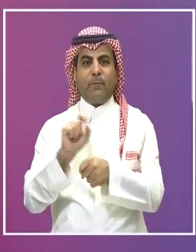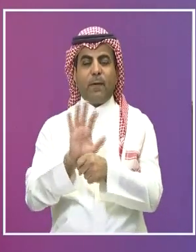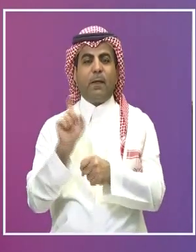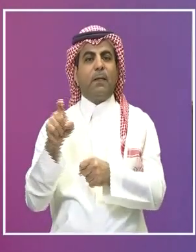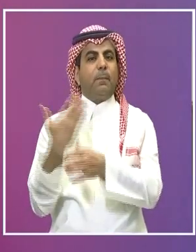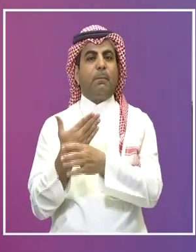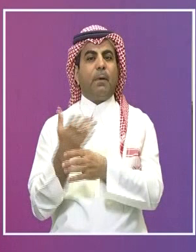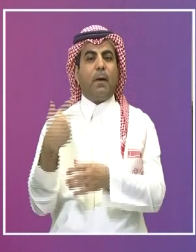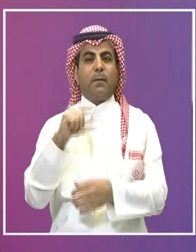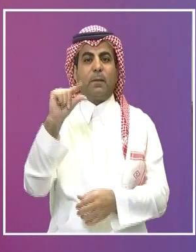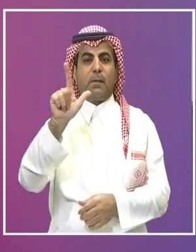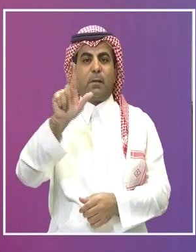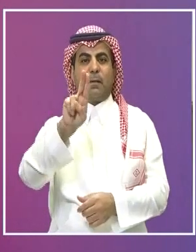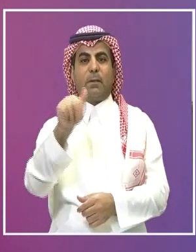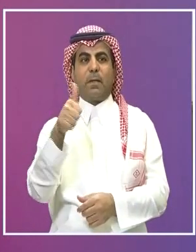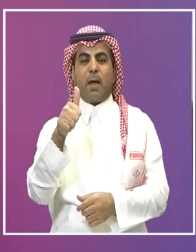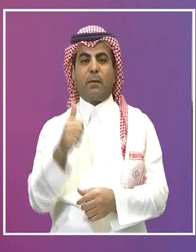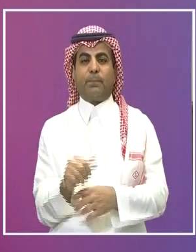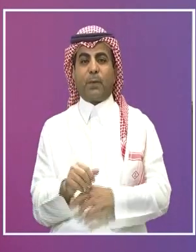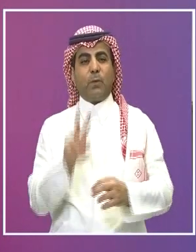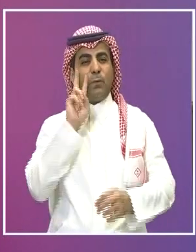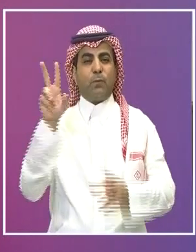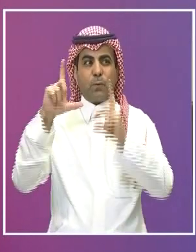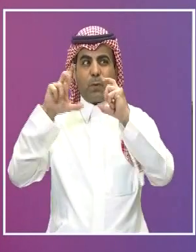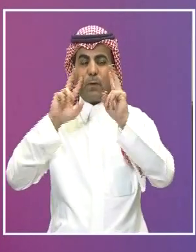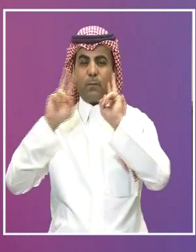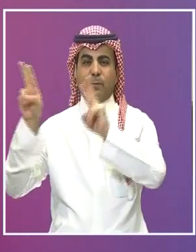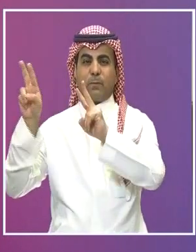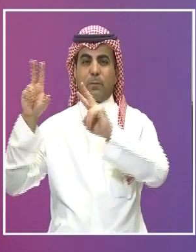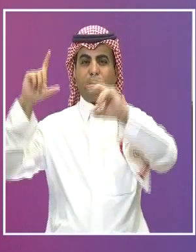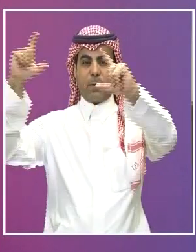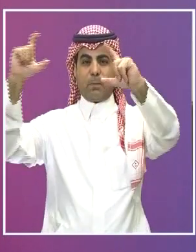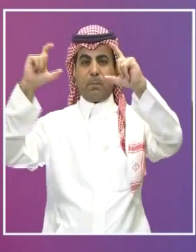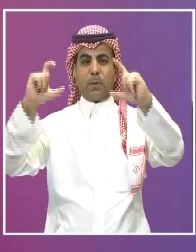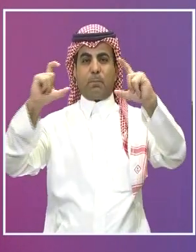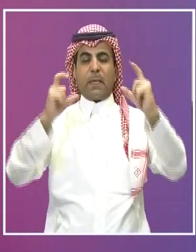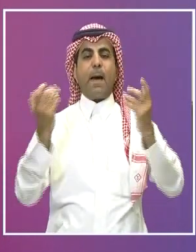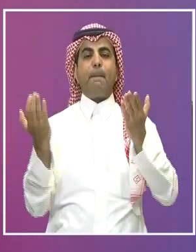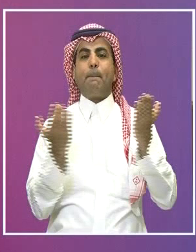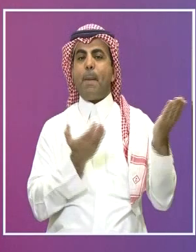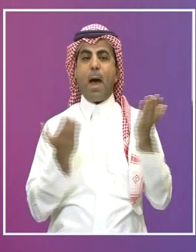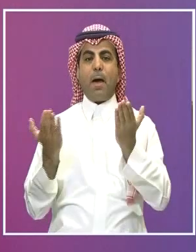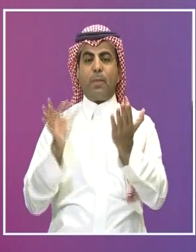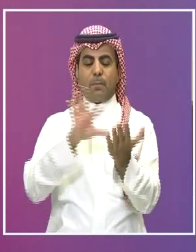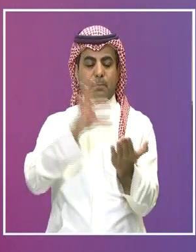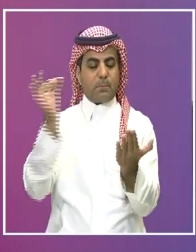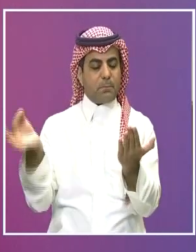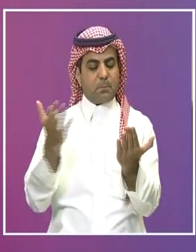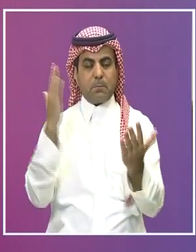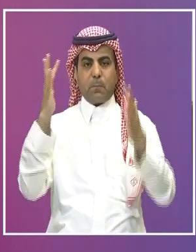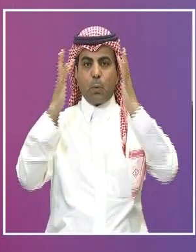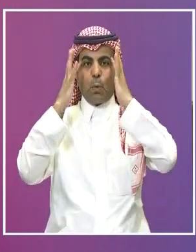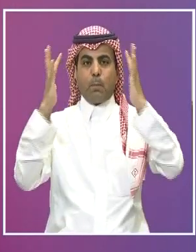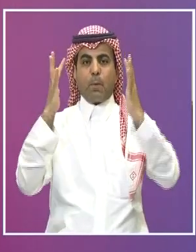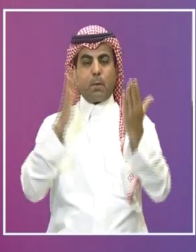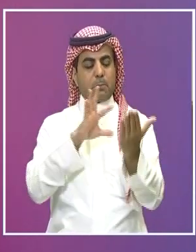طبعا بعض الصور أو من وثائق ومستندات لأبحاث ودراسات علمية محكمة صدرت